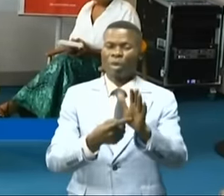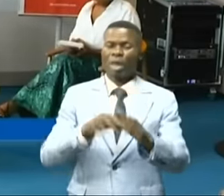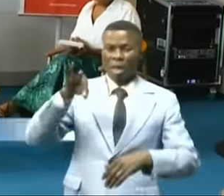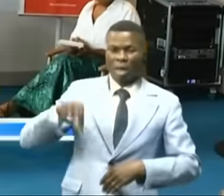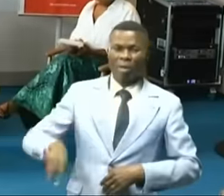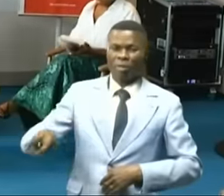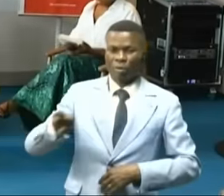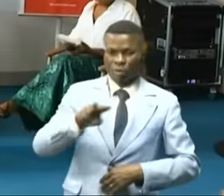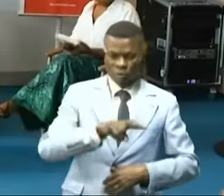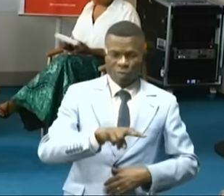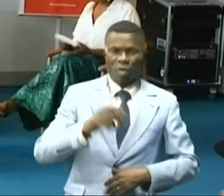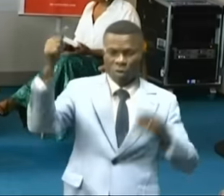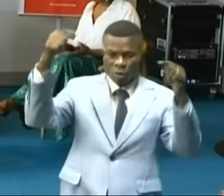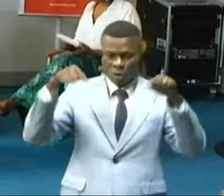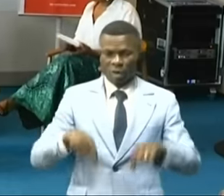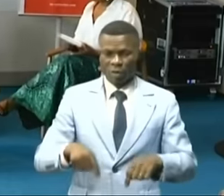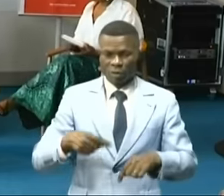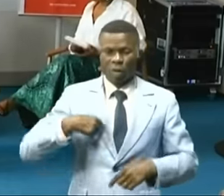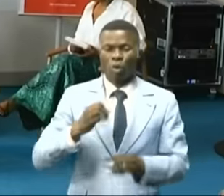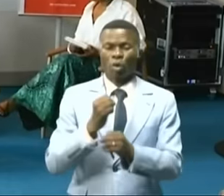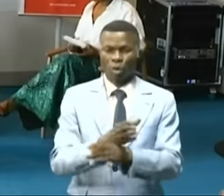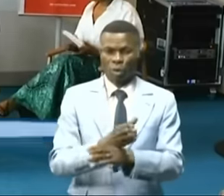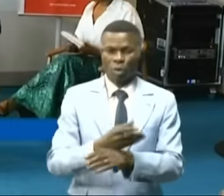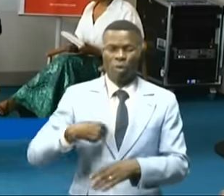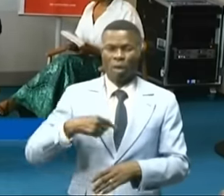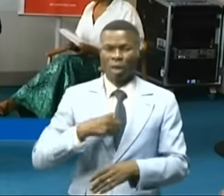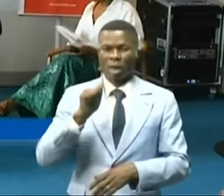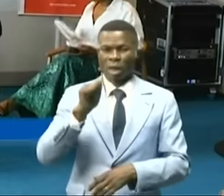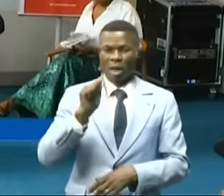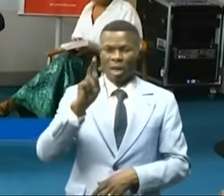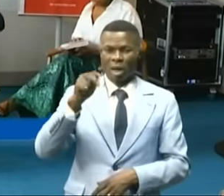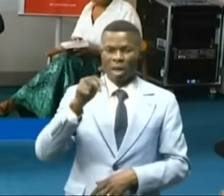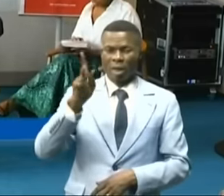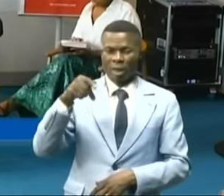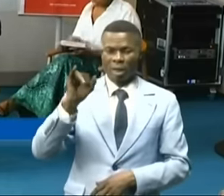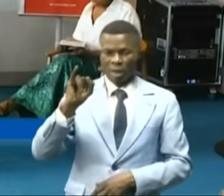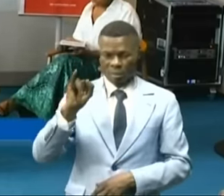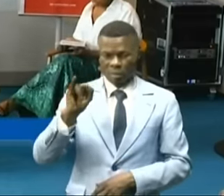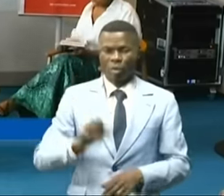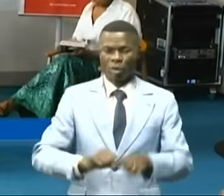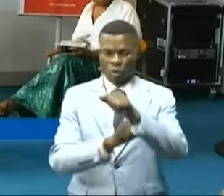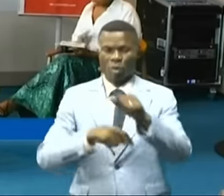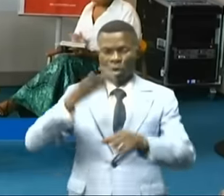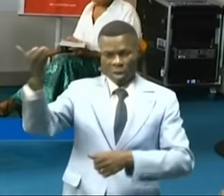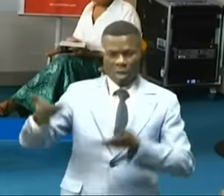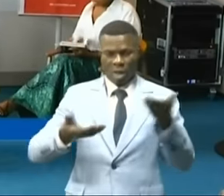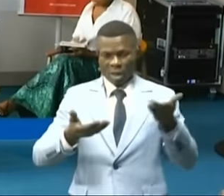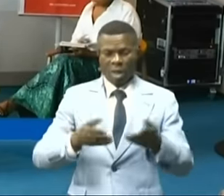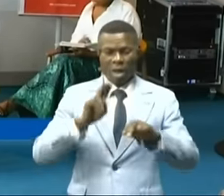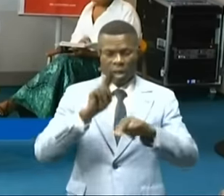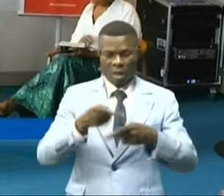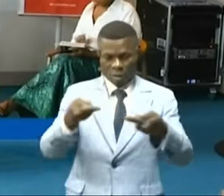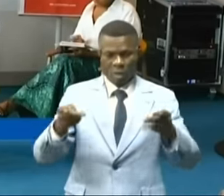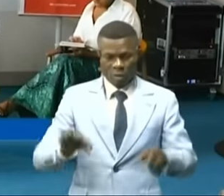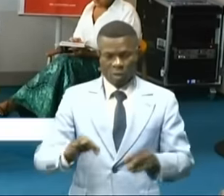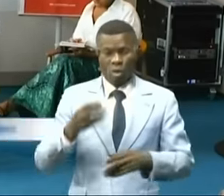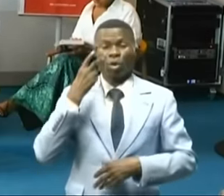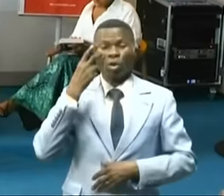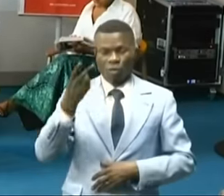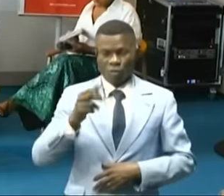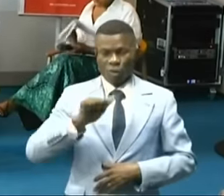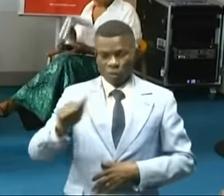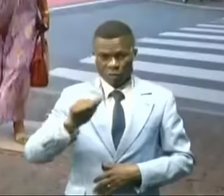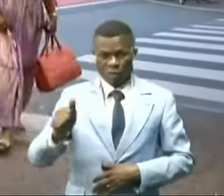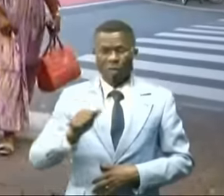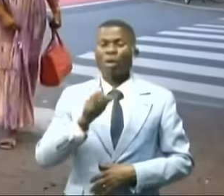à venir chez nous, nous serons prêts, nous, ANAPI, à venir vers vous, vous inviter même à venir sur le terrain, palper du doigt